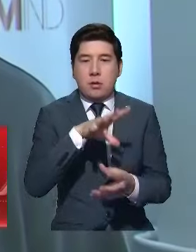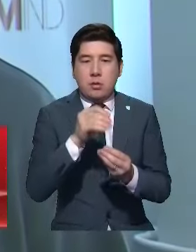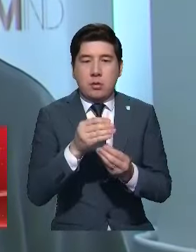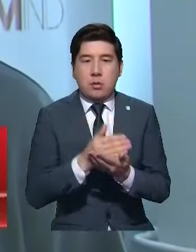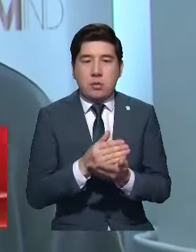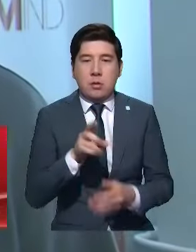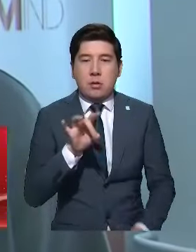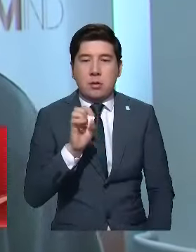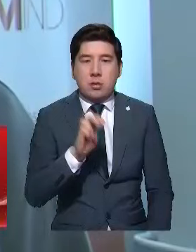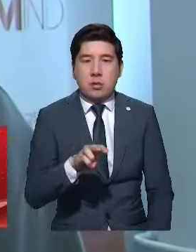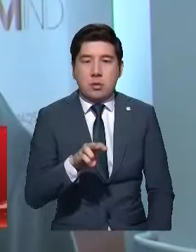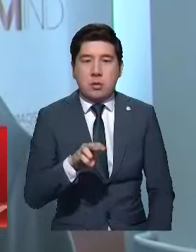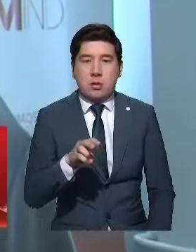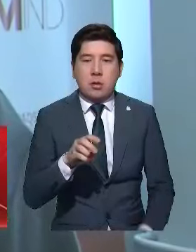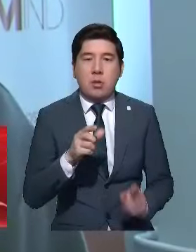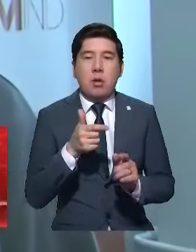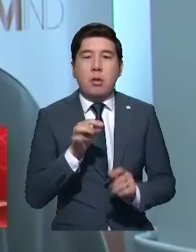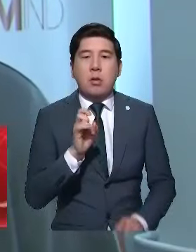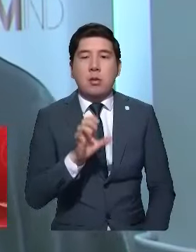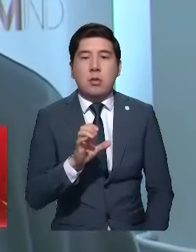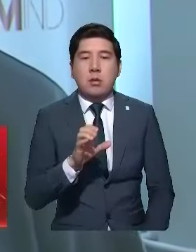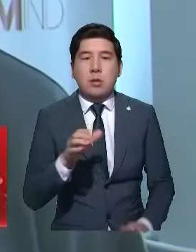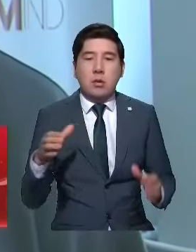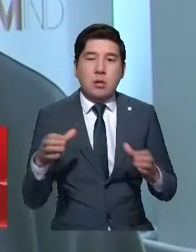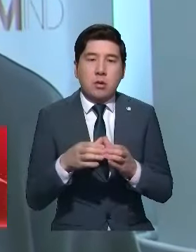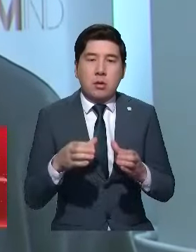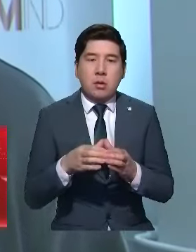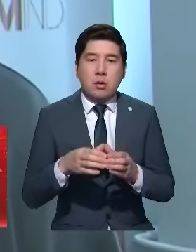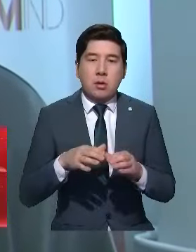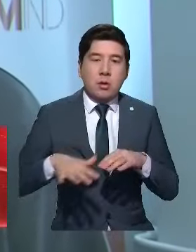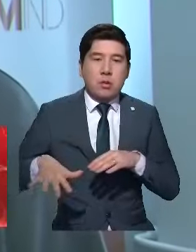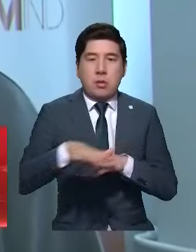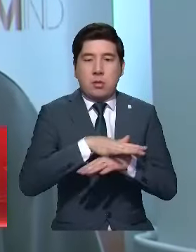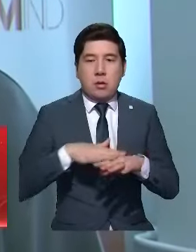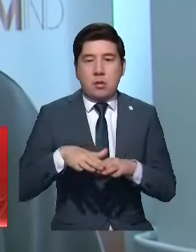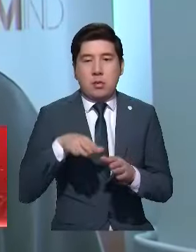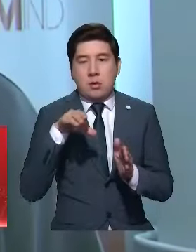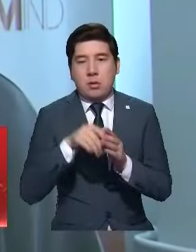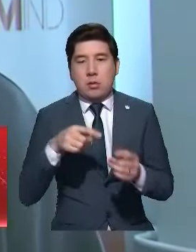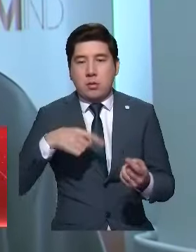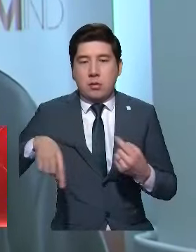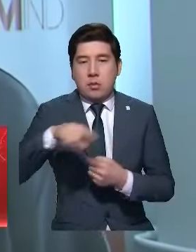диалоговой площадкой между госорганами и населением, гражданами, бизнесом.